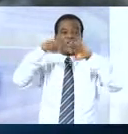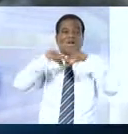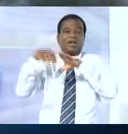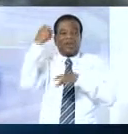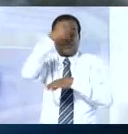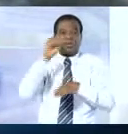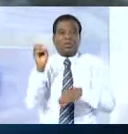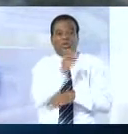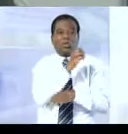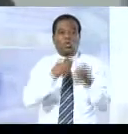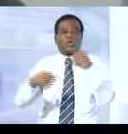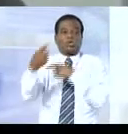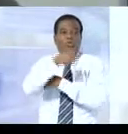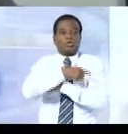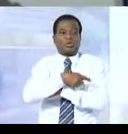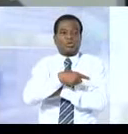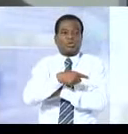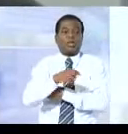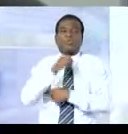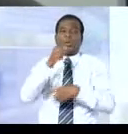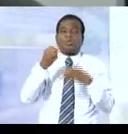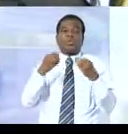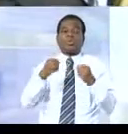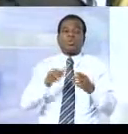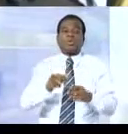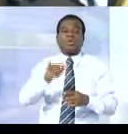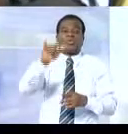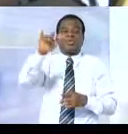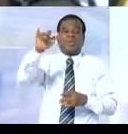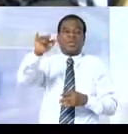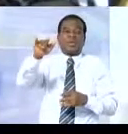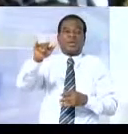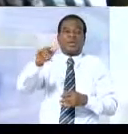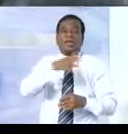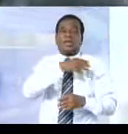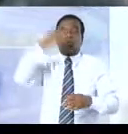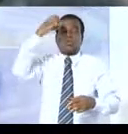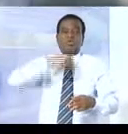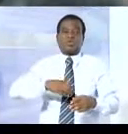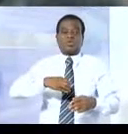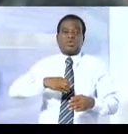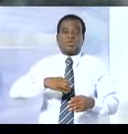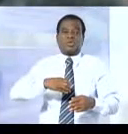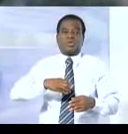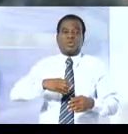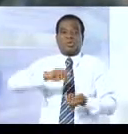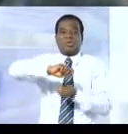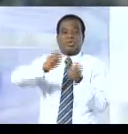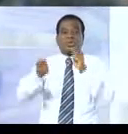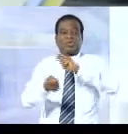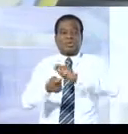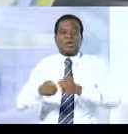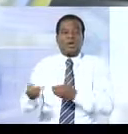est aujourd'hui sous-desservie. Et cette sous-desserte, nous souhaitons y remédier en apportant plus de sièges. Le